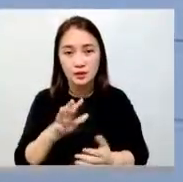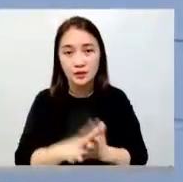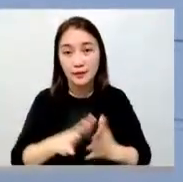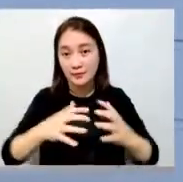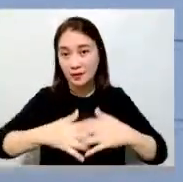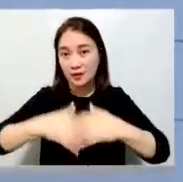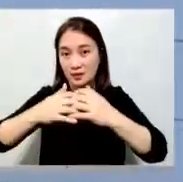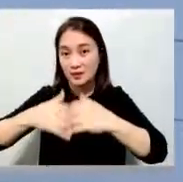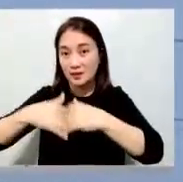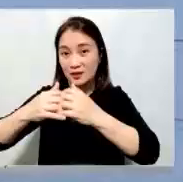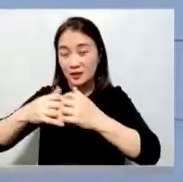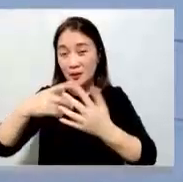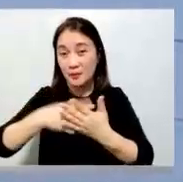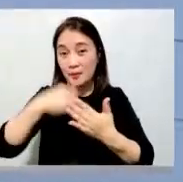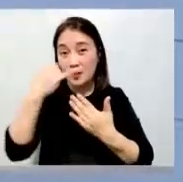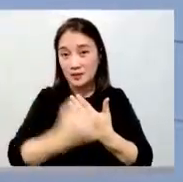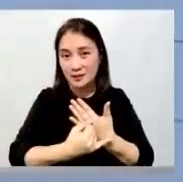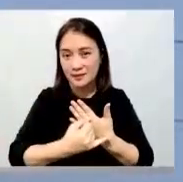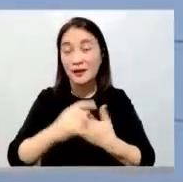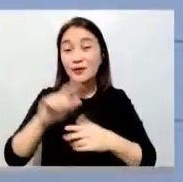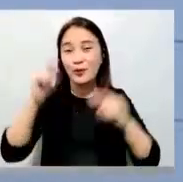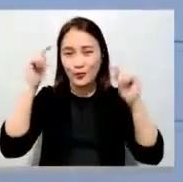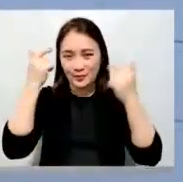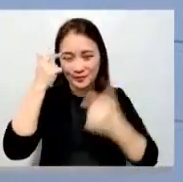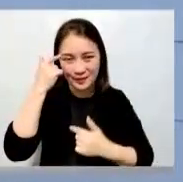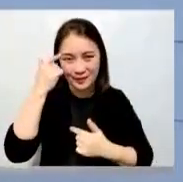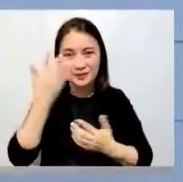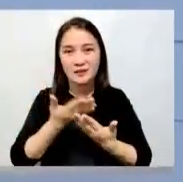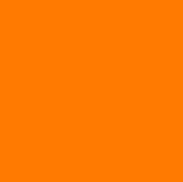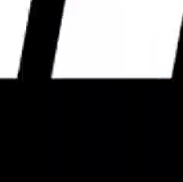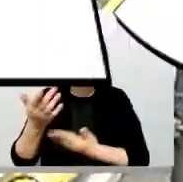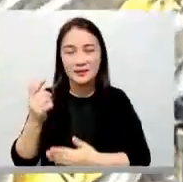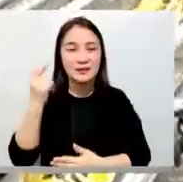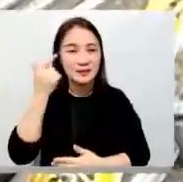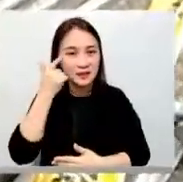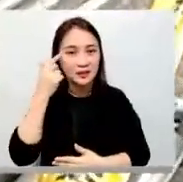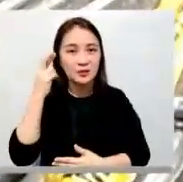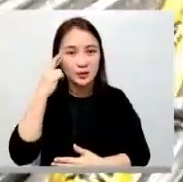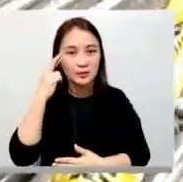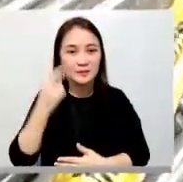projects ng gobyerno. Nasa frontline ng balitang yan si Gio Robles.